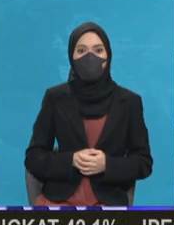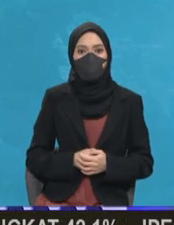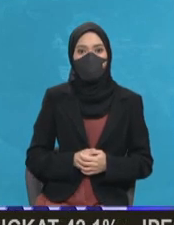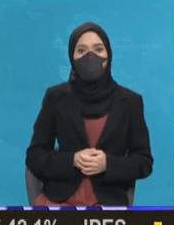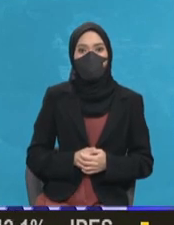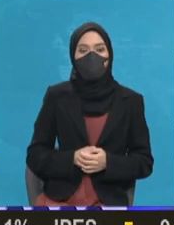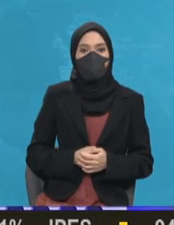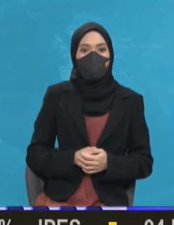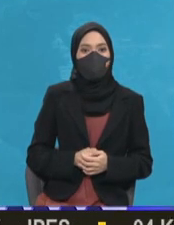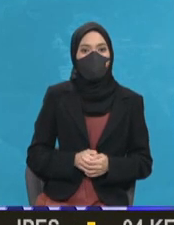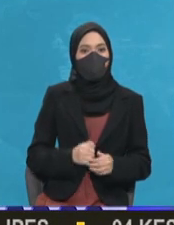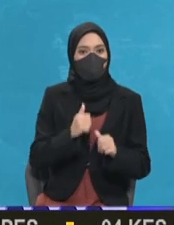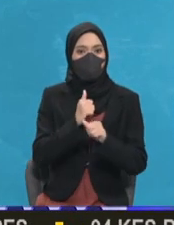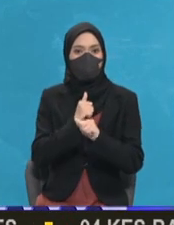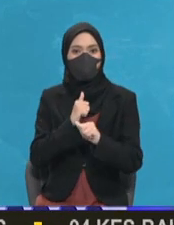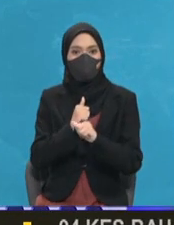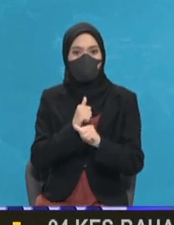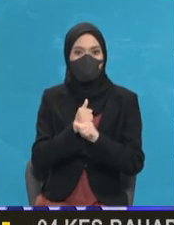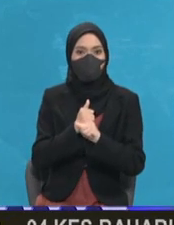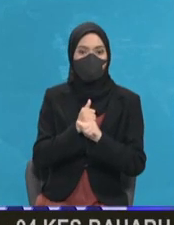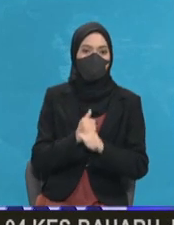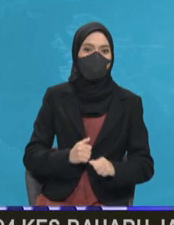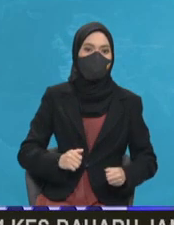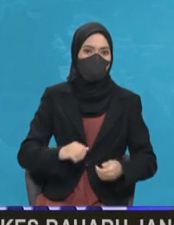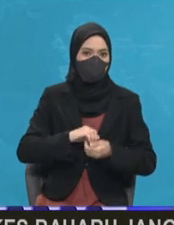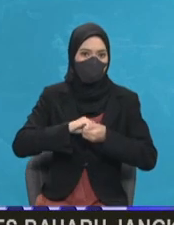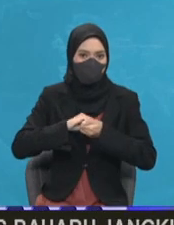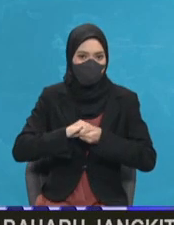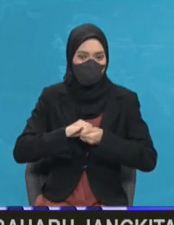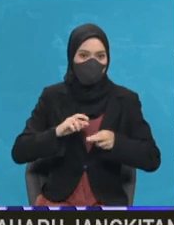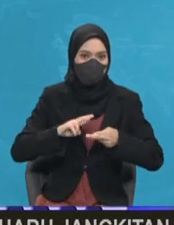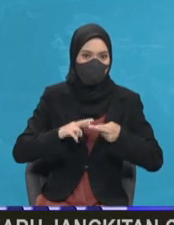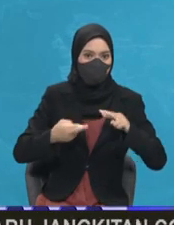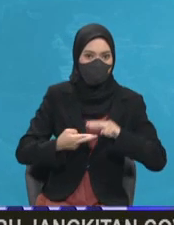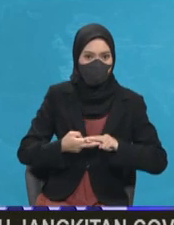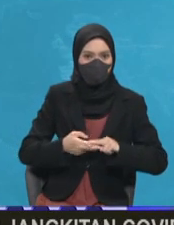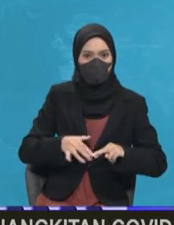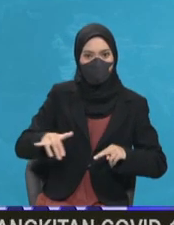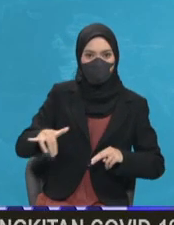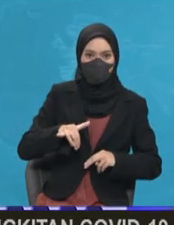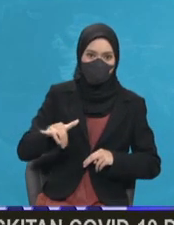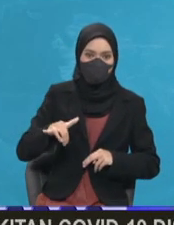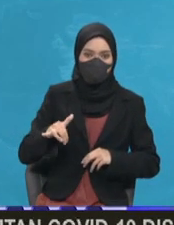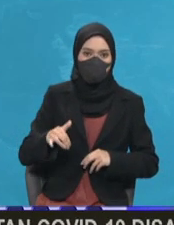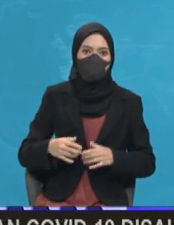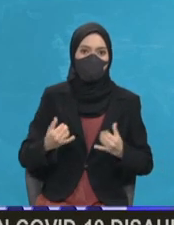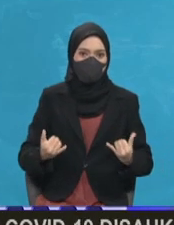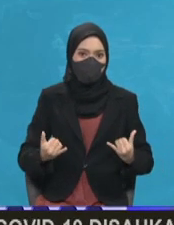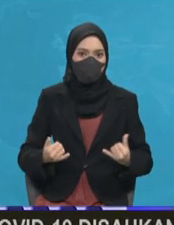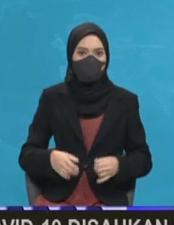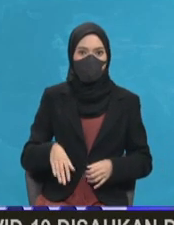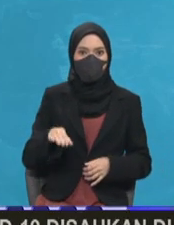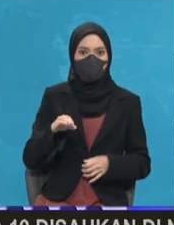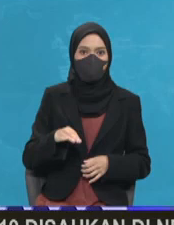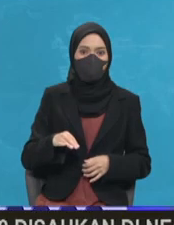Hai pagi mempromosi dan mengeratkan hubungan diantara kedua 2ph hari ini faculty ekonomi dan